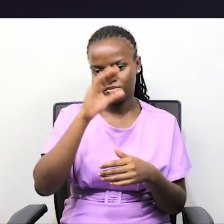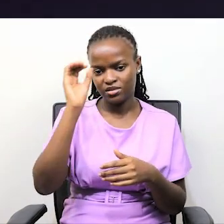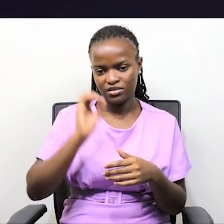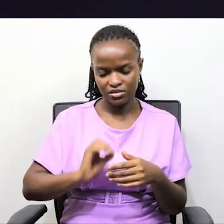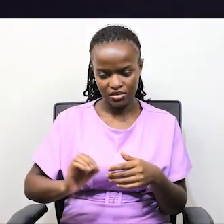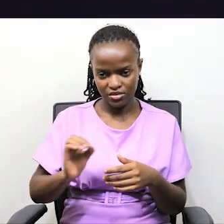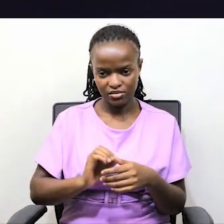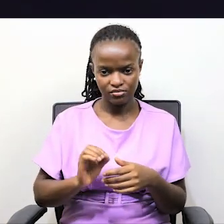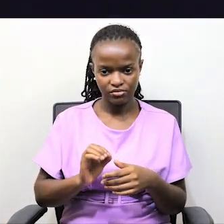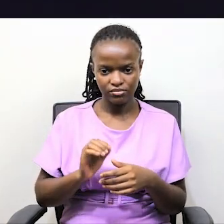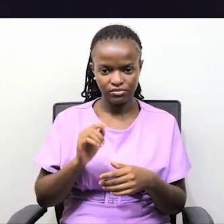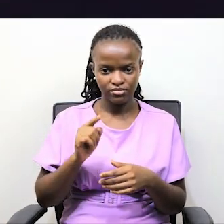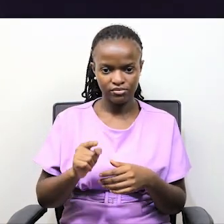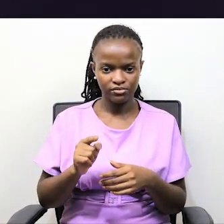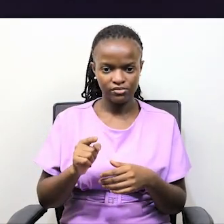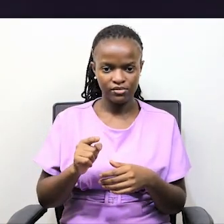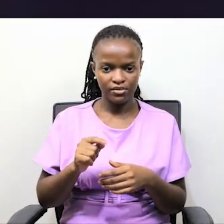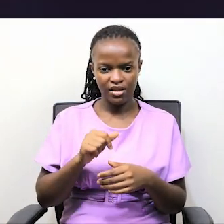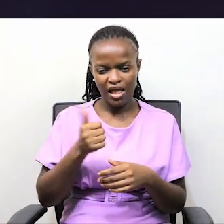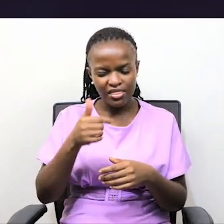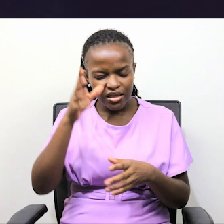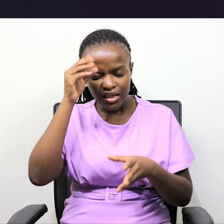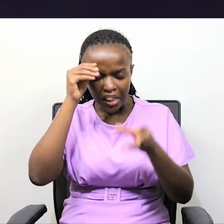personnes sans éducation formelle,